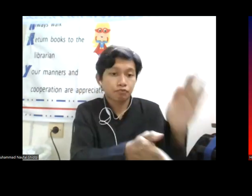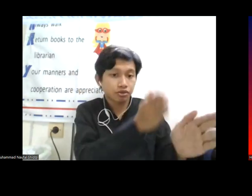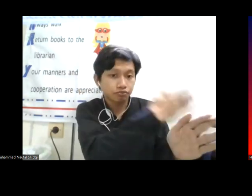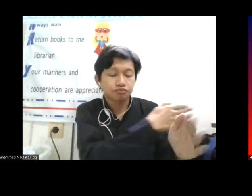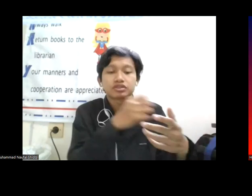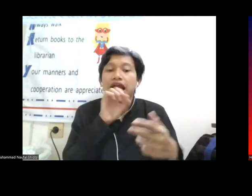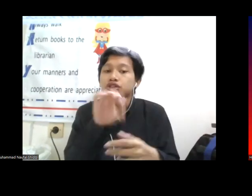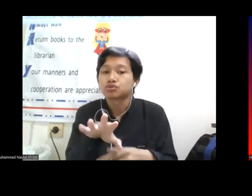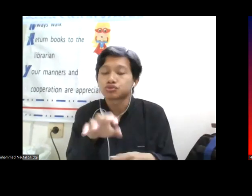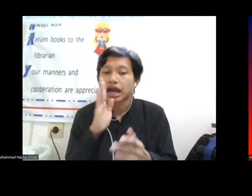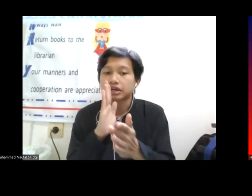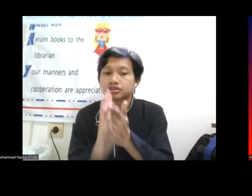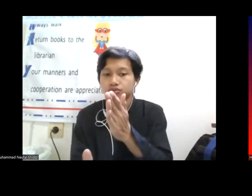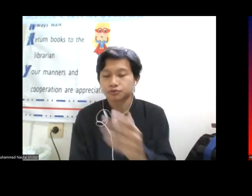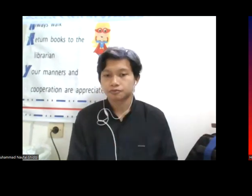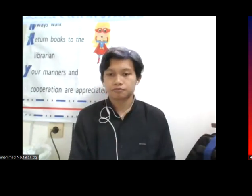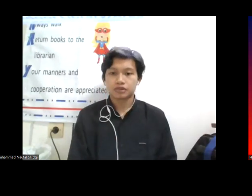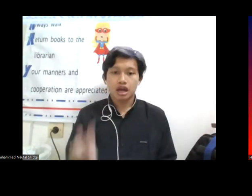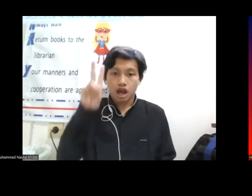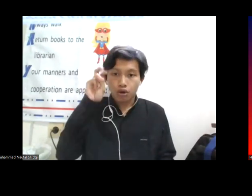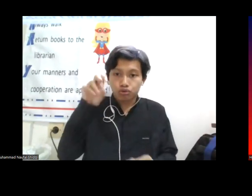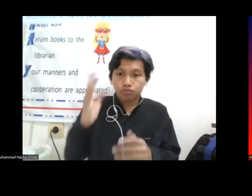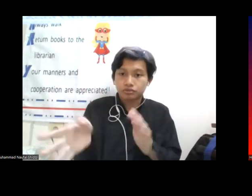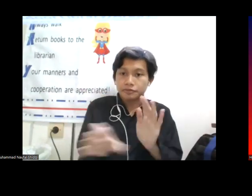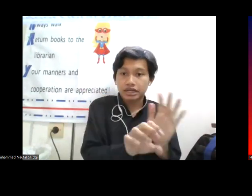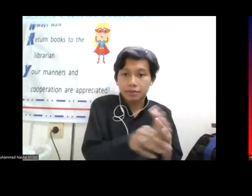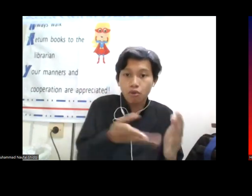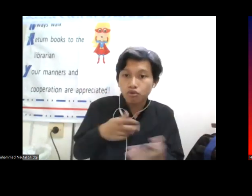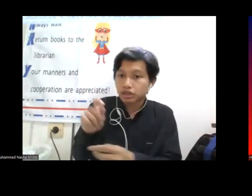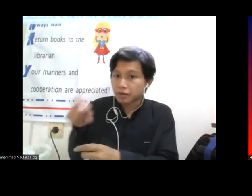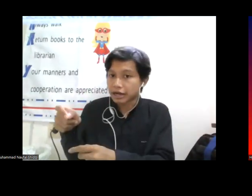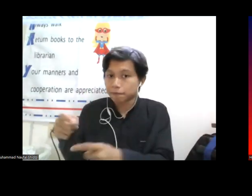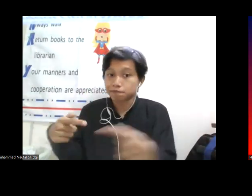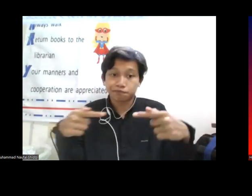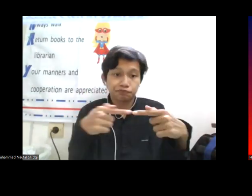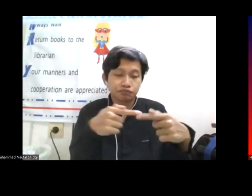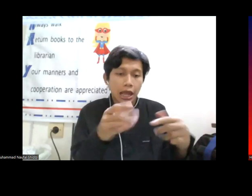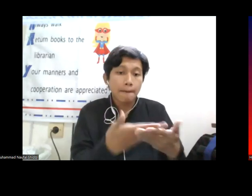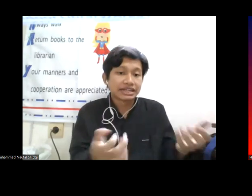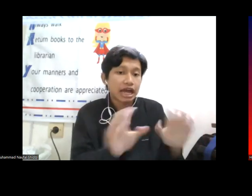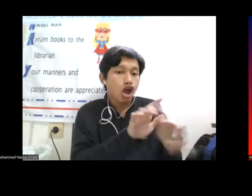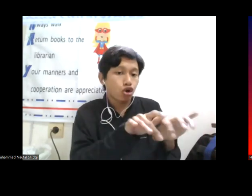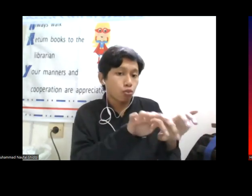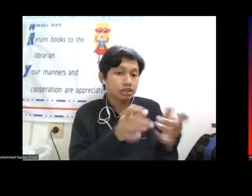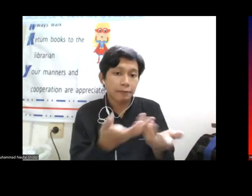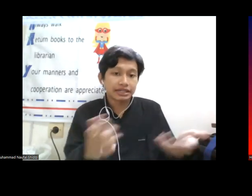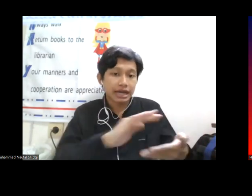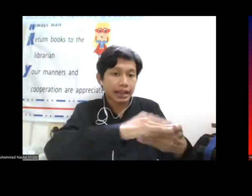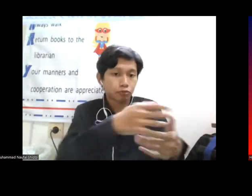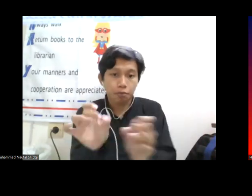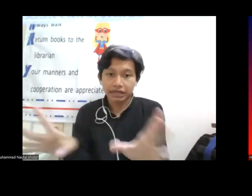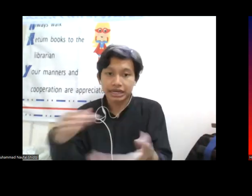software bisa digunakan secara bersamaan itu bisa Pak seperti yang tadi di desain itu